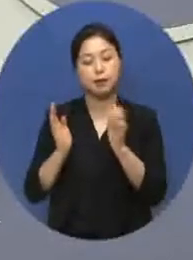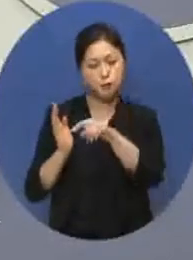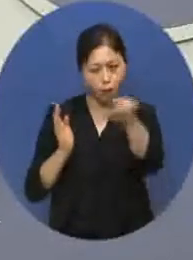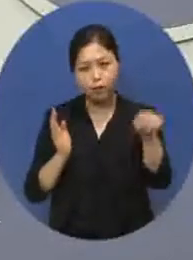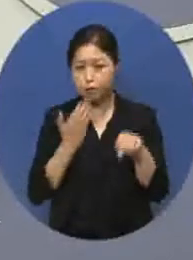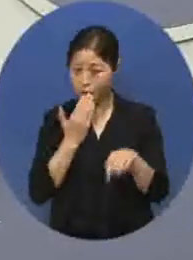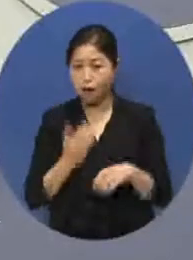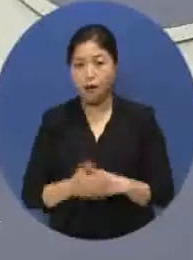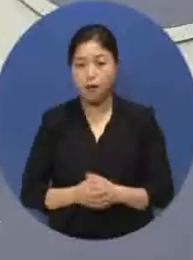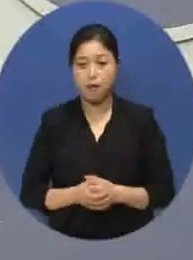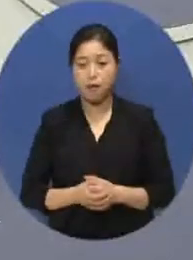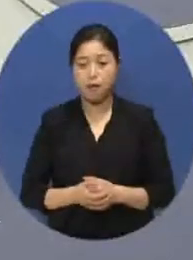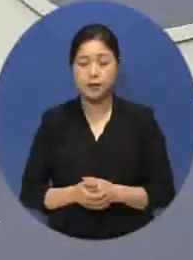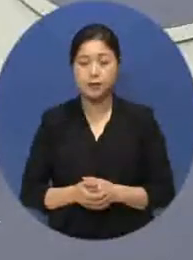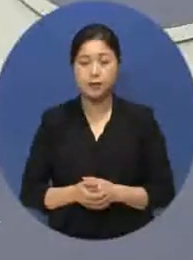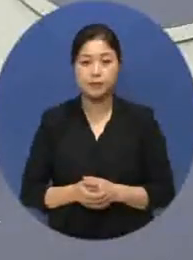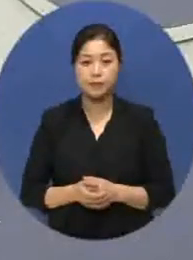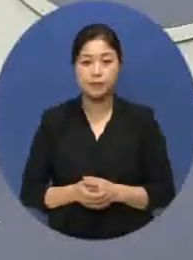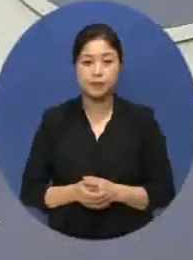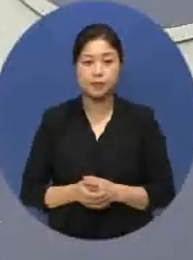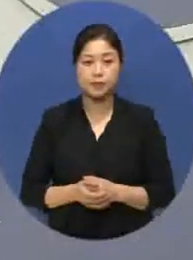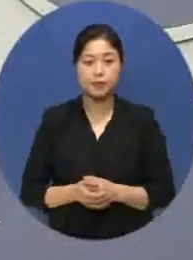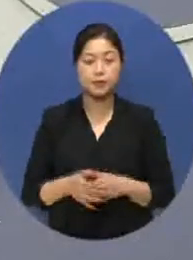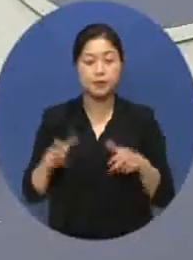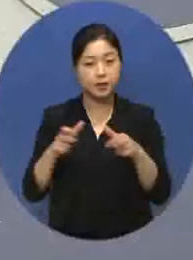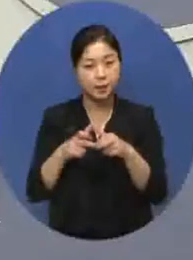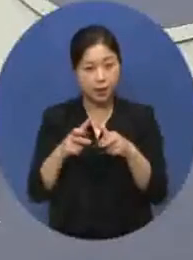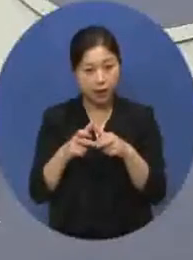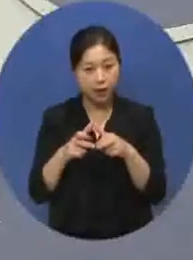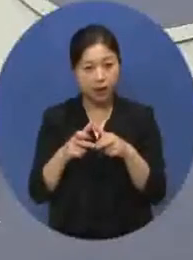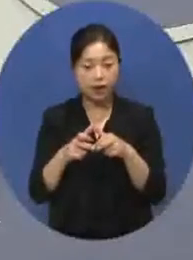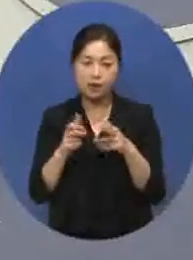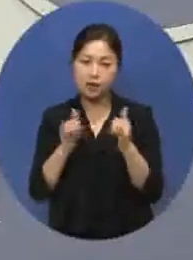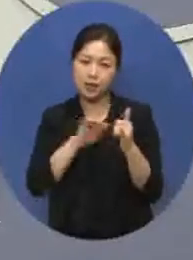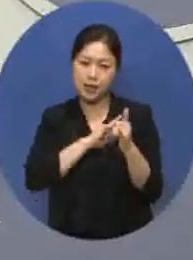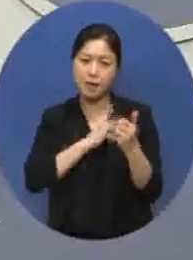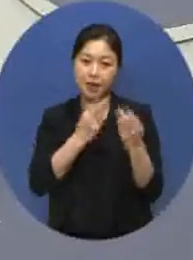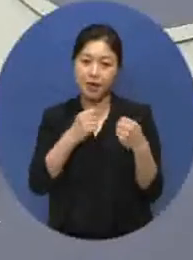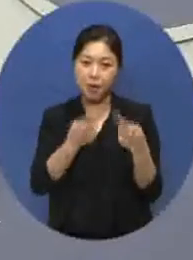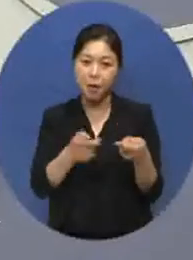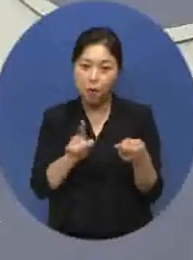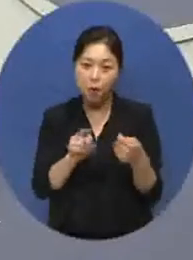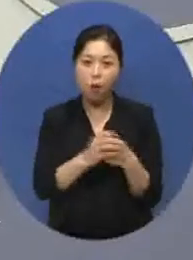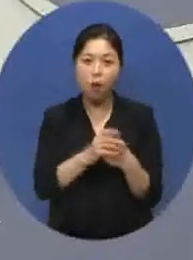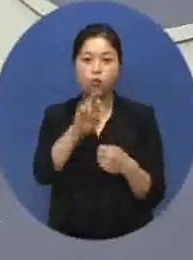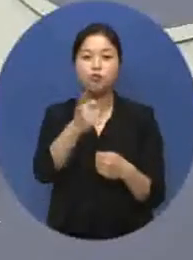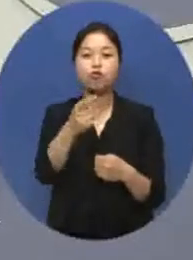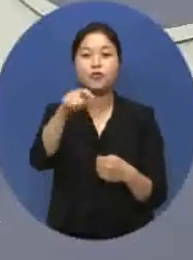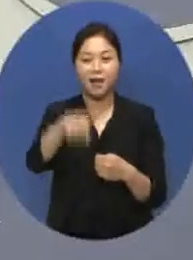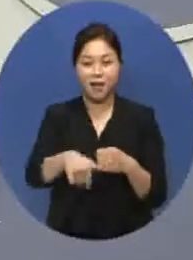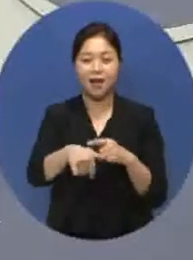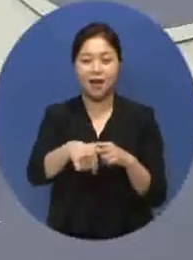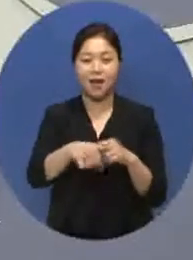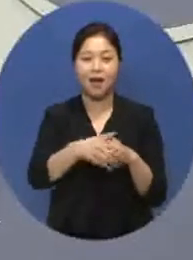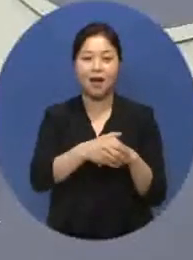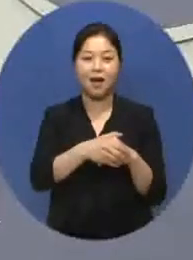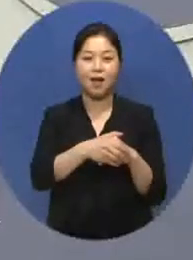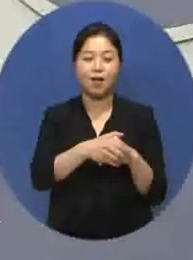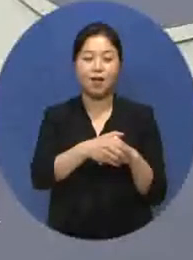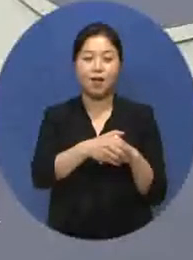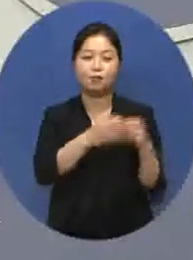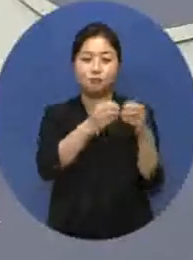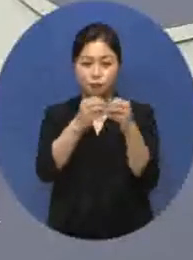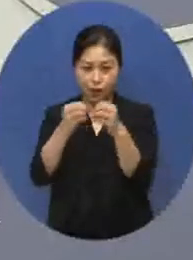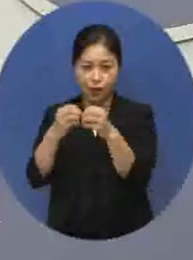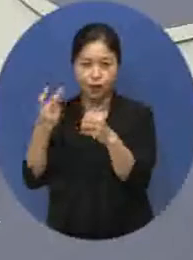하는데 처음에 이제 우리 장애인들이 가장 많이 했던 거는 문학이었습니다. 아. 문학하고 미술. 왜죠? 이